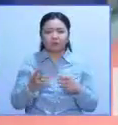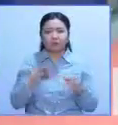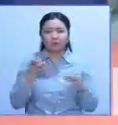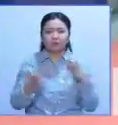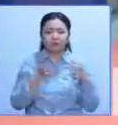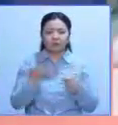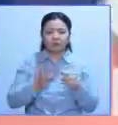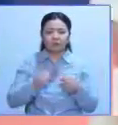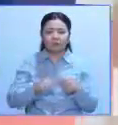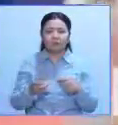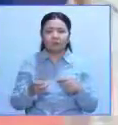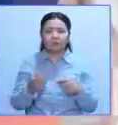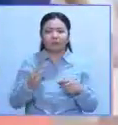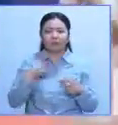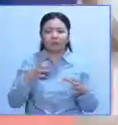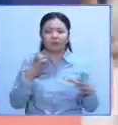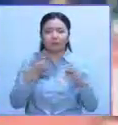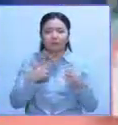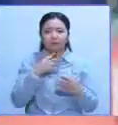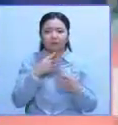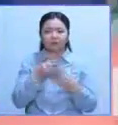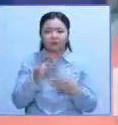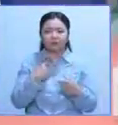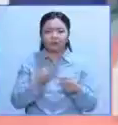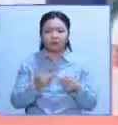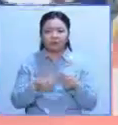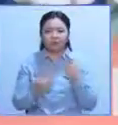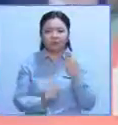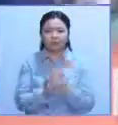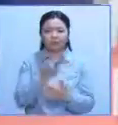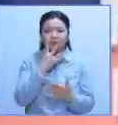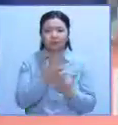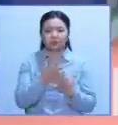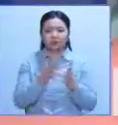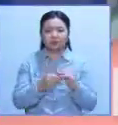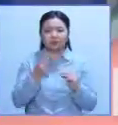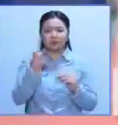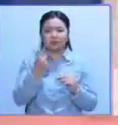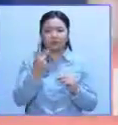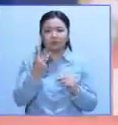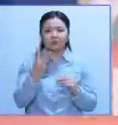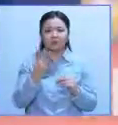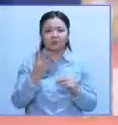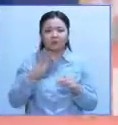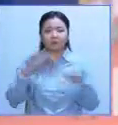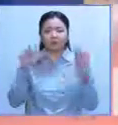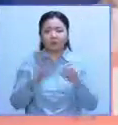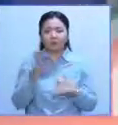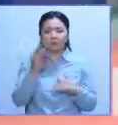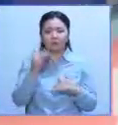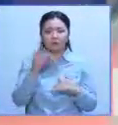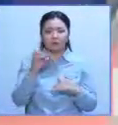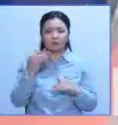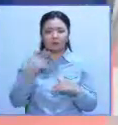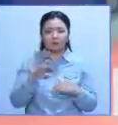жыл айналысамын. Осы спортқа алғаш қатысуым емес, 4-ші алтынды алып отырмын. Шучинскте жарыс болды. Онда да 1-ші